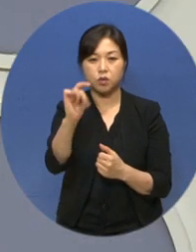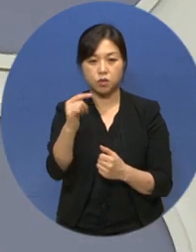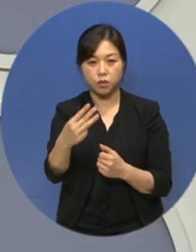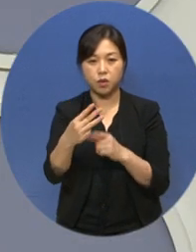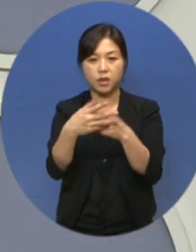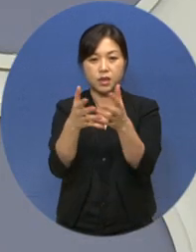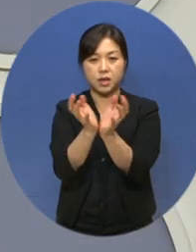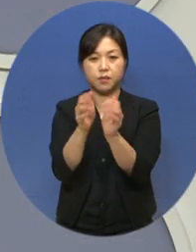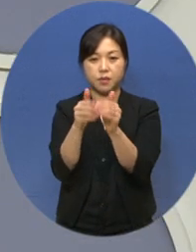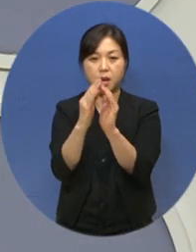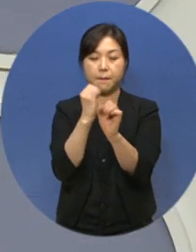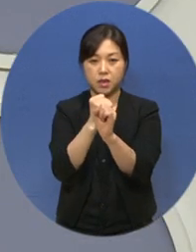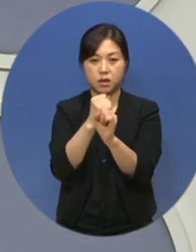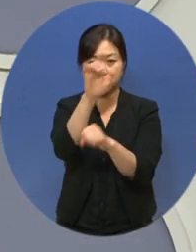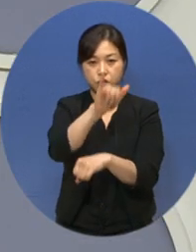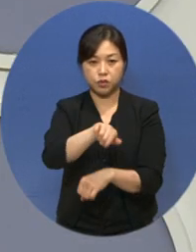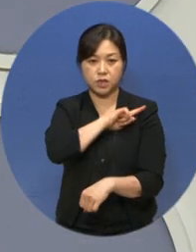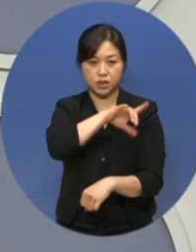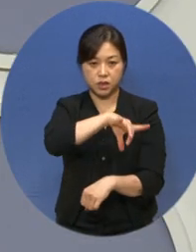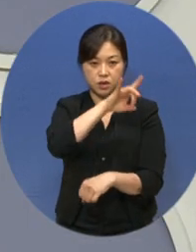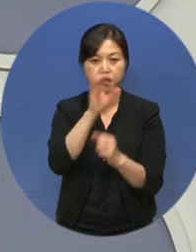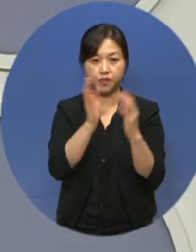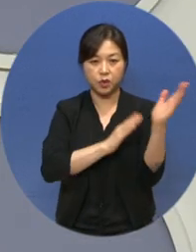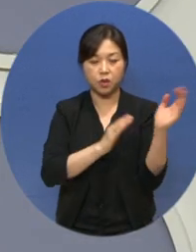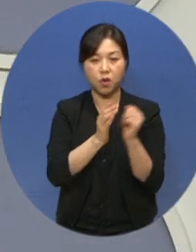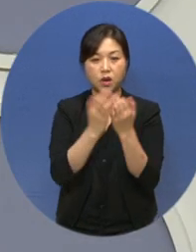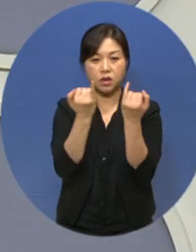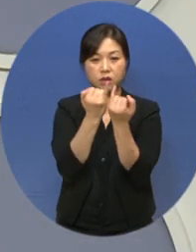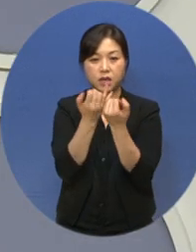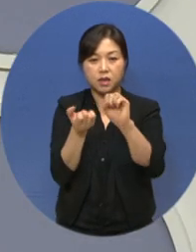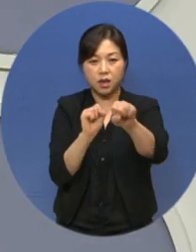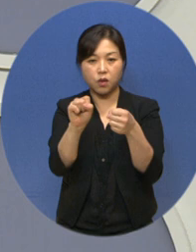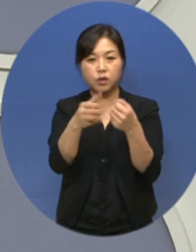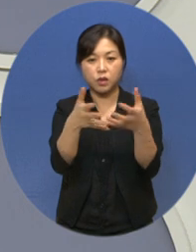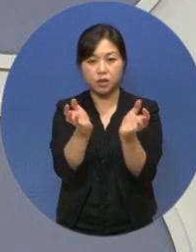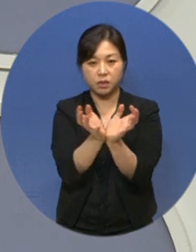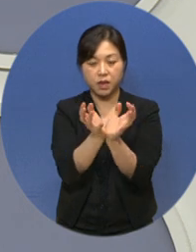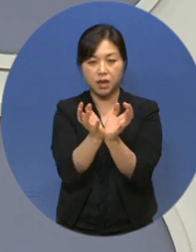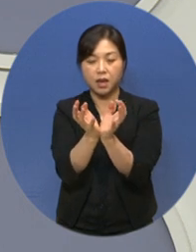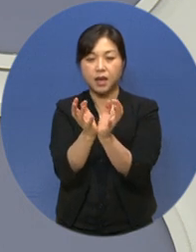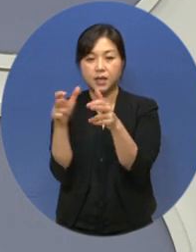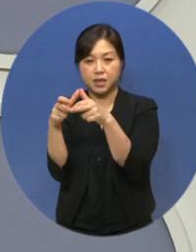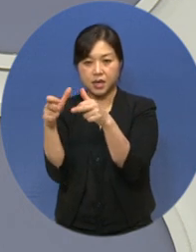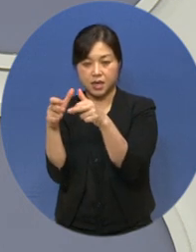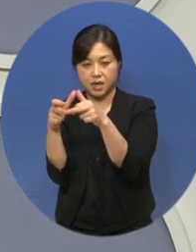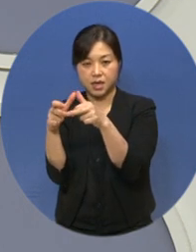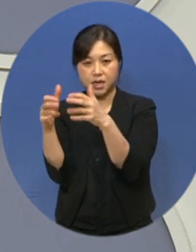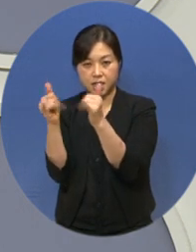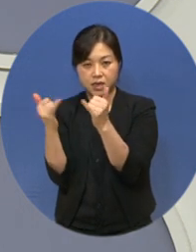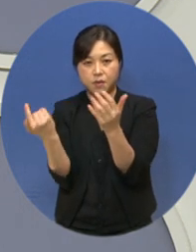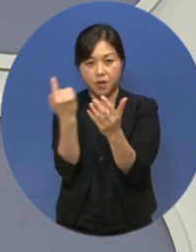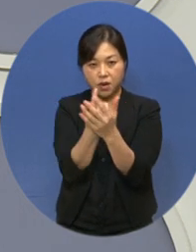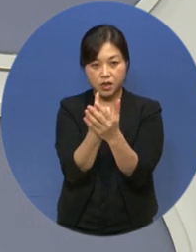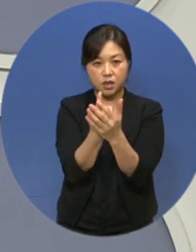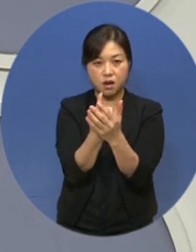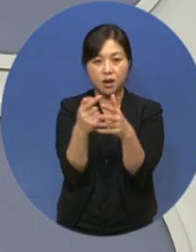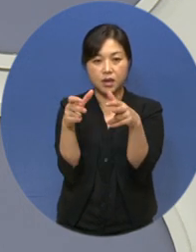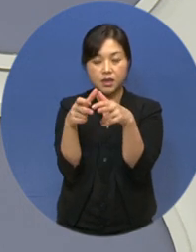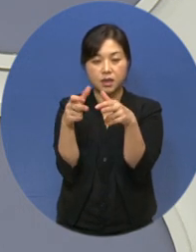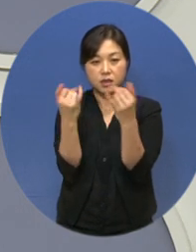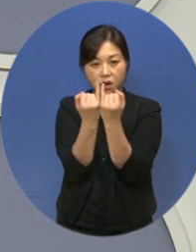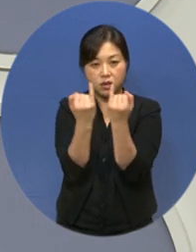또 여자 태권도 주창 되는데 여기에 자면서도 펌 돼서 여성 장애인 실업팀 선수 가 처음 탄생할 그것도